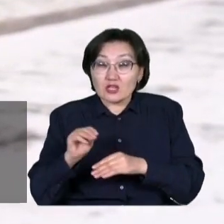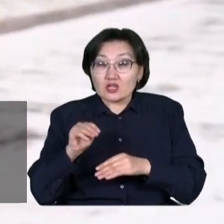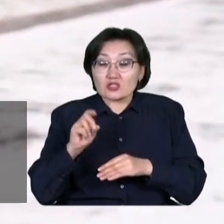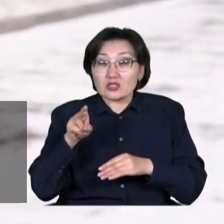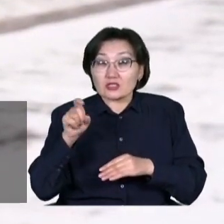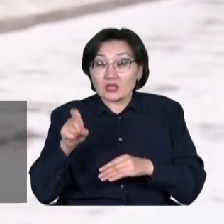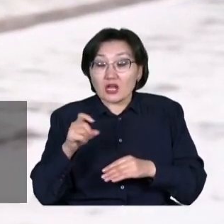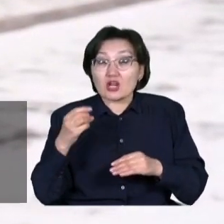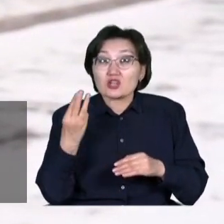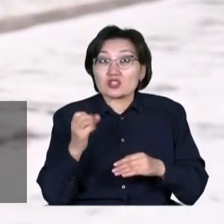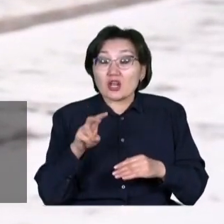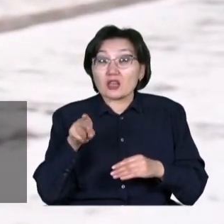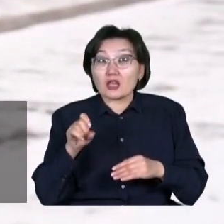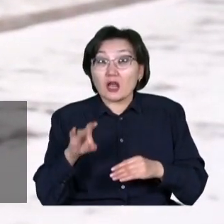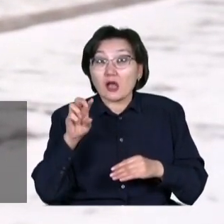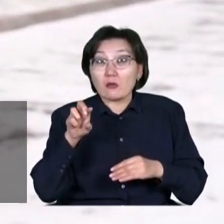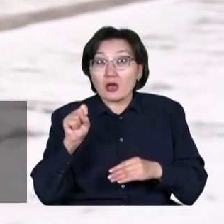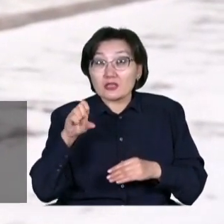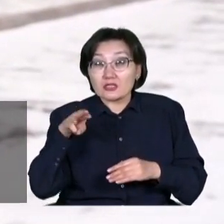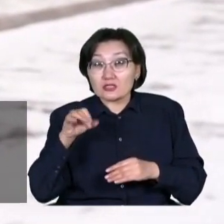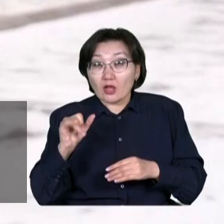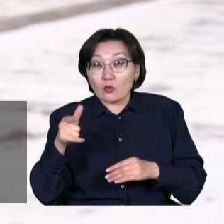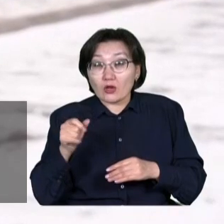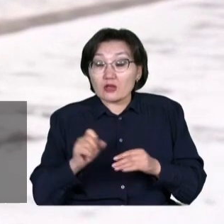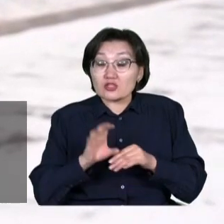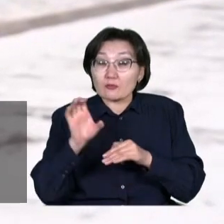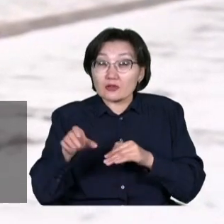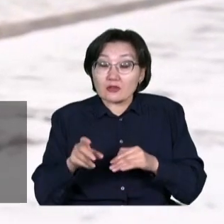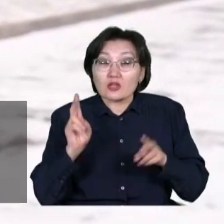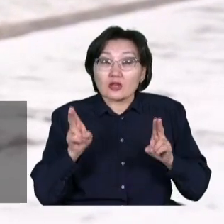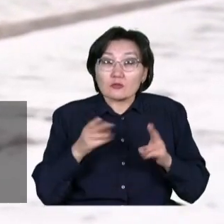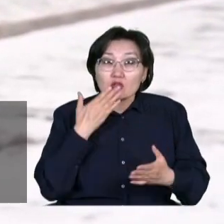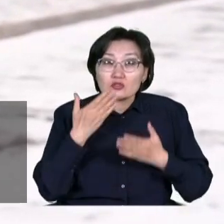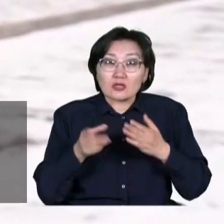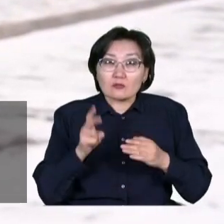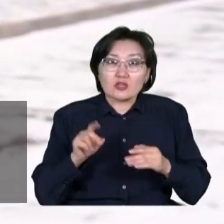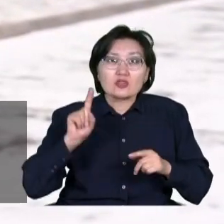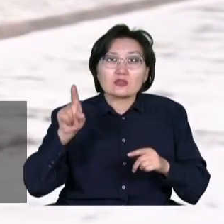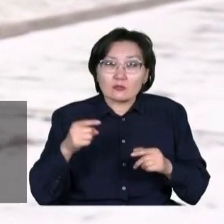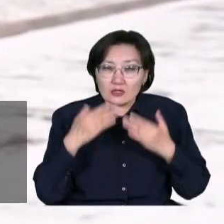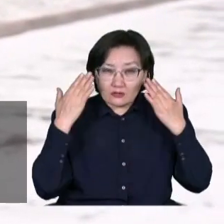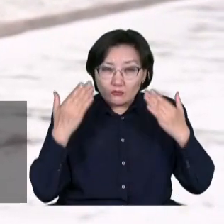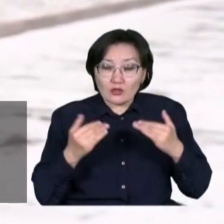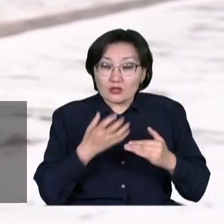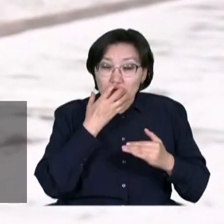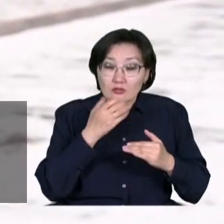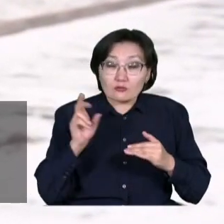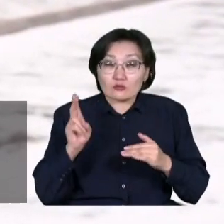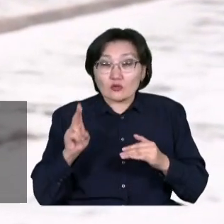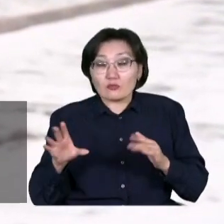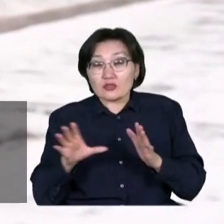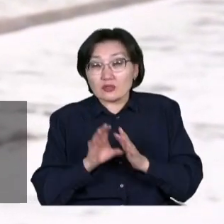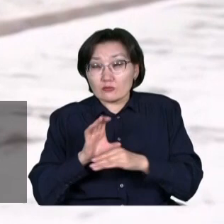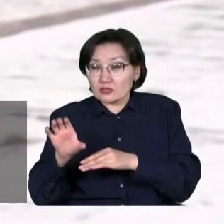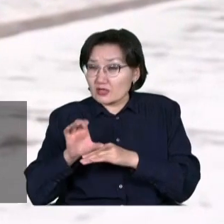бастауға жібереді. Қайсына не айтарымызды білмейміз, кімнен не талап етерімізді білмейміз. Бәрі бір-біріне сілтеп, біреу жылуға сілтеп, біреу себетке сілтеп,